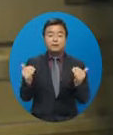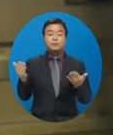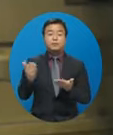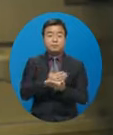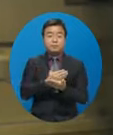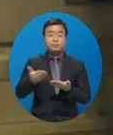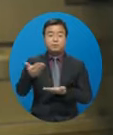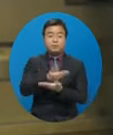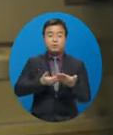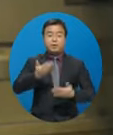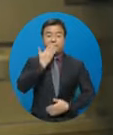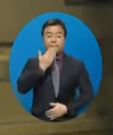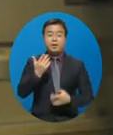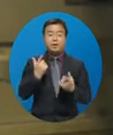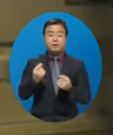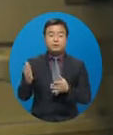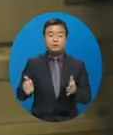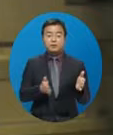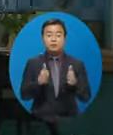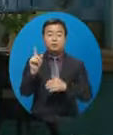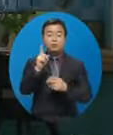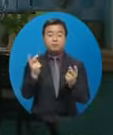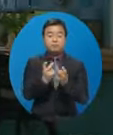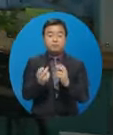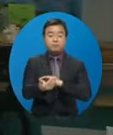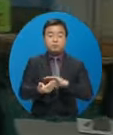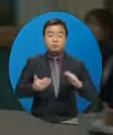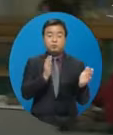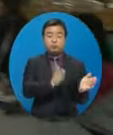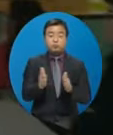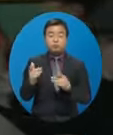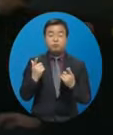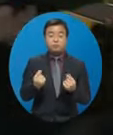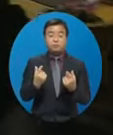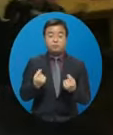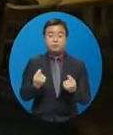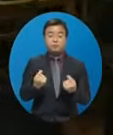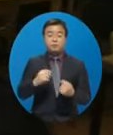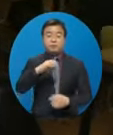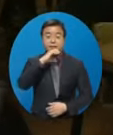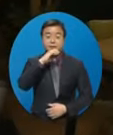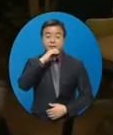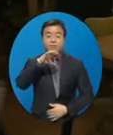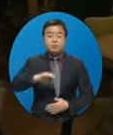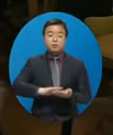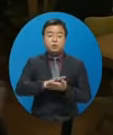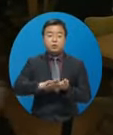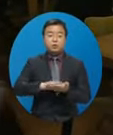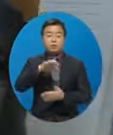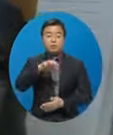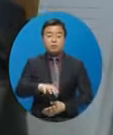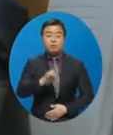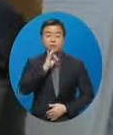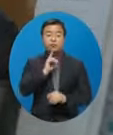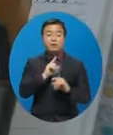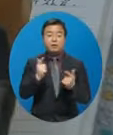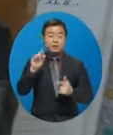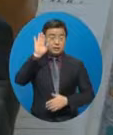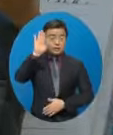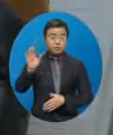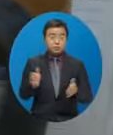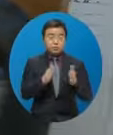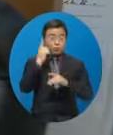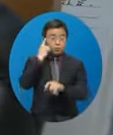있고 그런 길들을 어떻게 보면 미리 터두는. 이처럼 휴 카페는 놀이공간뿐 아니라 진로 탐색의 기회도